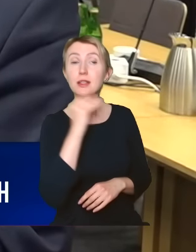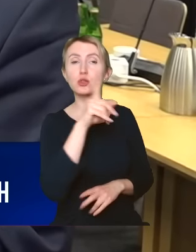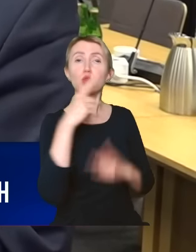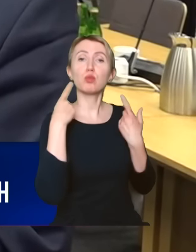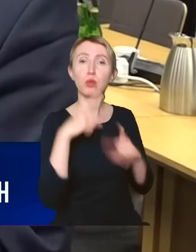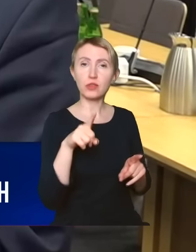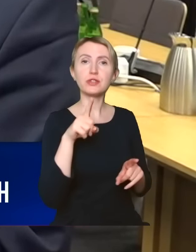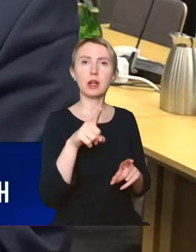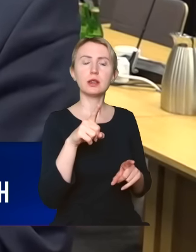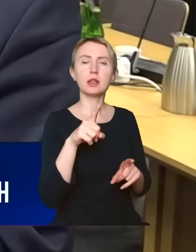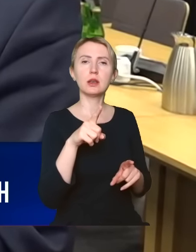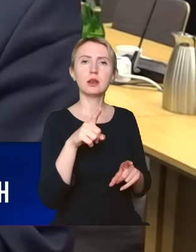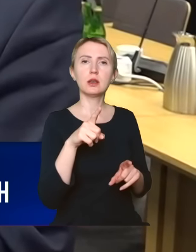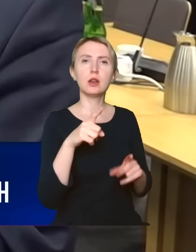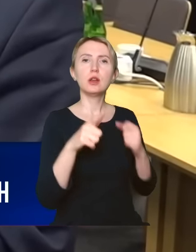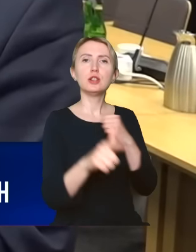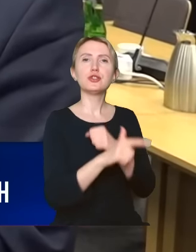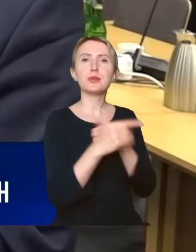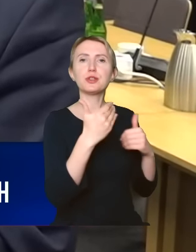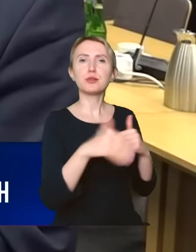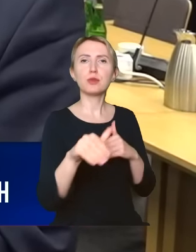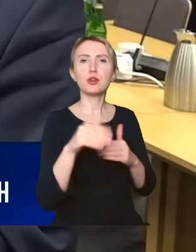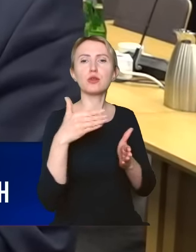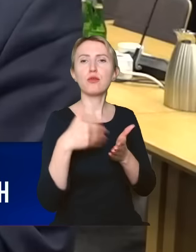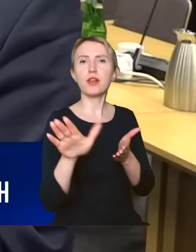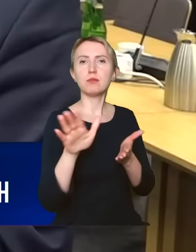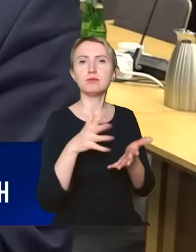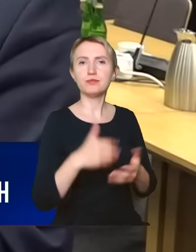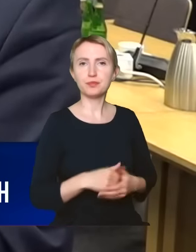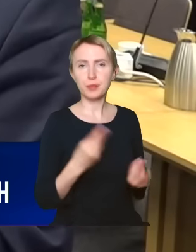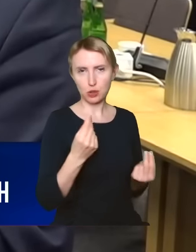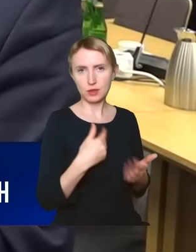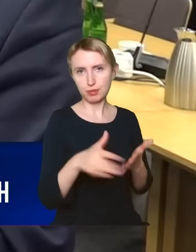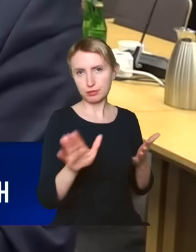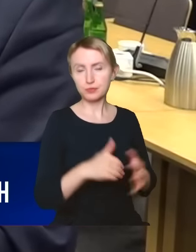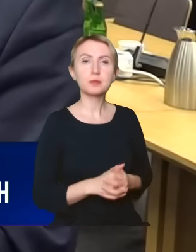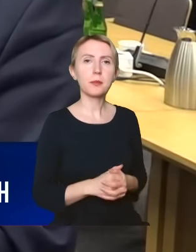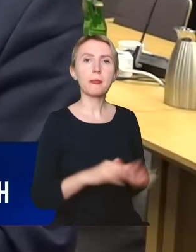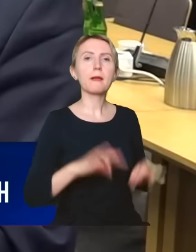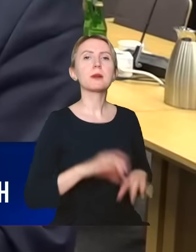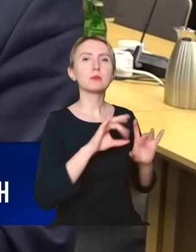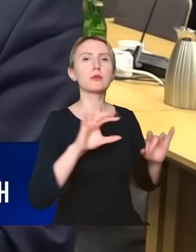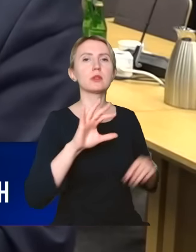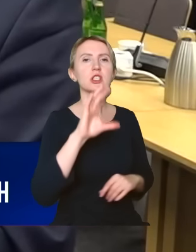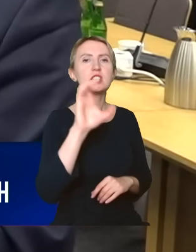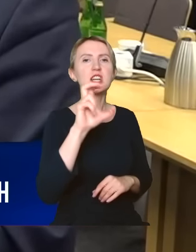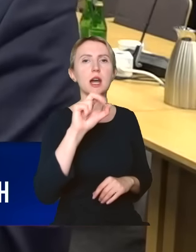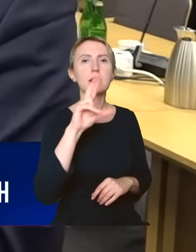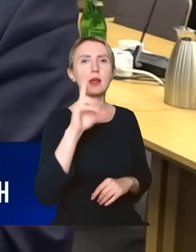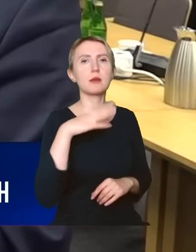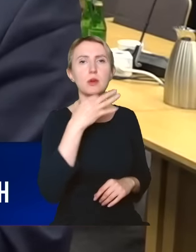za wyrzucenie 70 milionów w błoto. O tę sprawę pytał m.in. pan profesor Przemysław Czarnek.